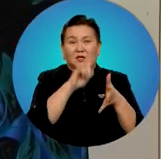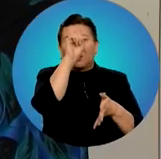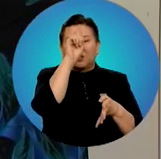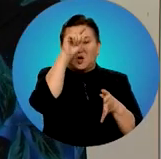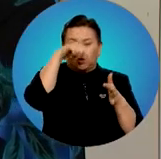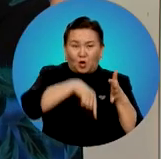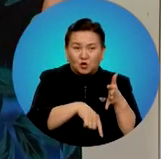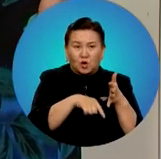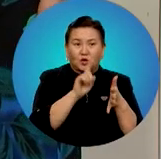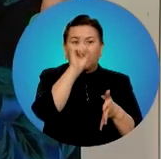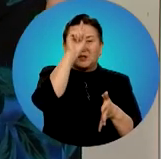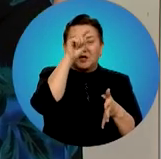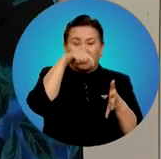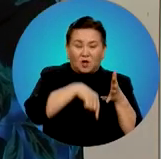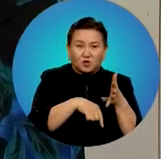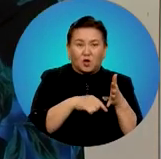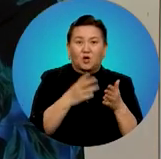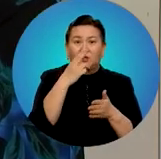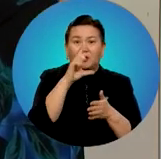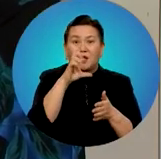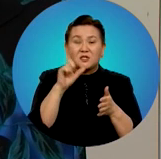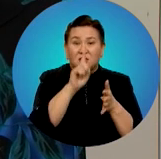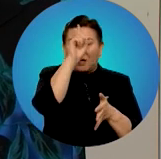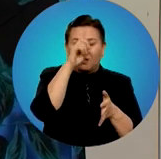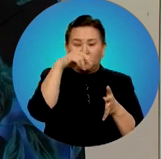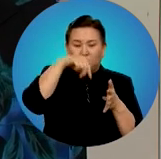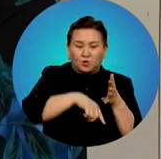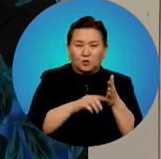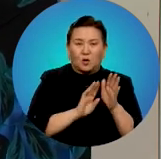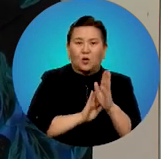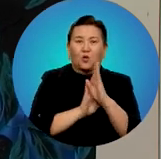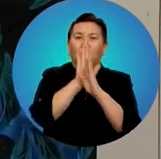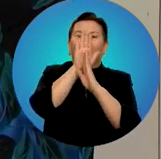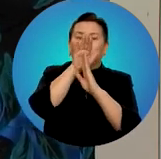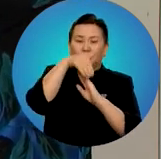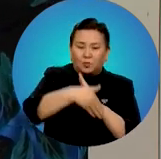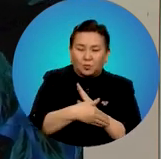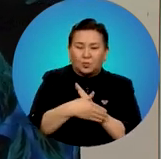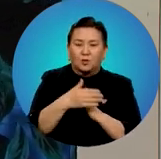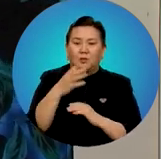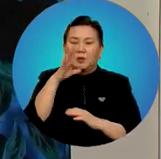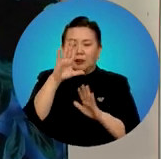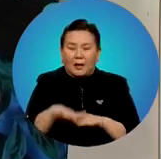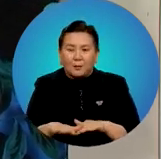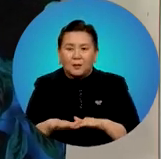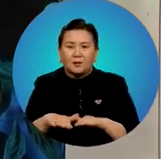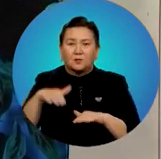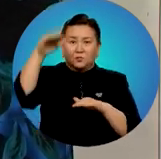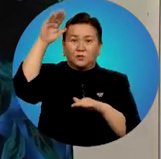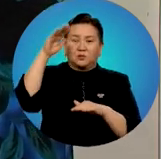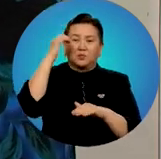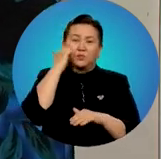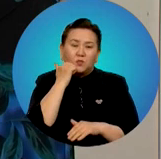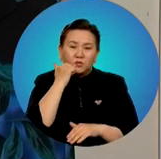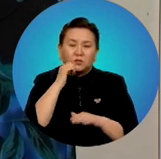эсэнд дэр бол байгаа. Жишээлбэл дээшээ доошоо өнөх босох өгсөх уруудах өндөр намхан хүүхэд хөгшөд гэх мэтчлэн үгийг хэрэглэснээрээ